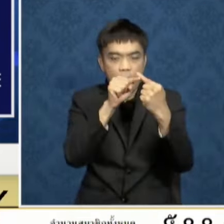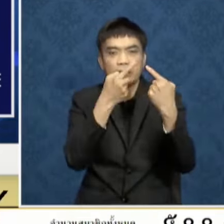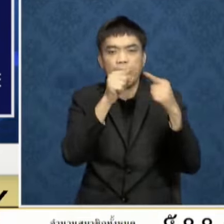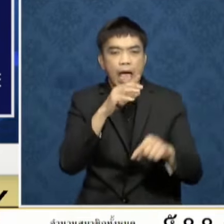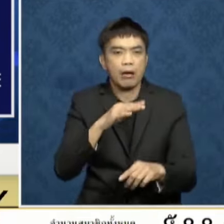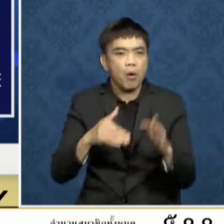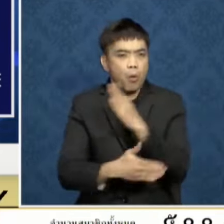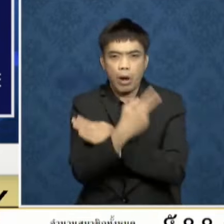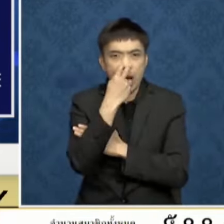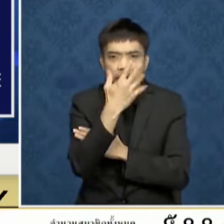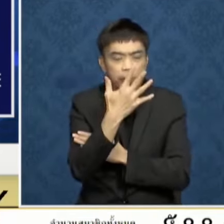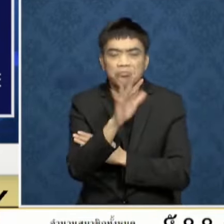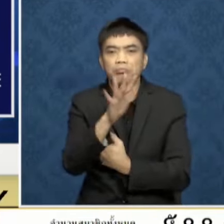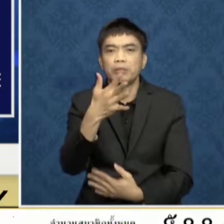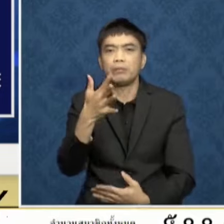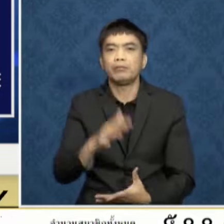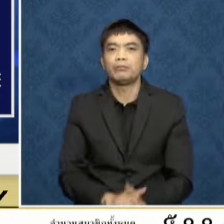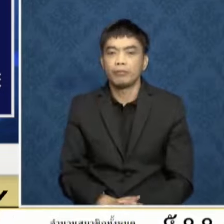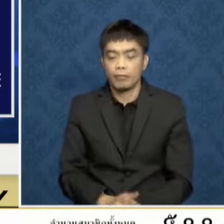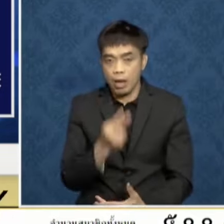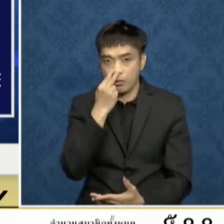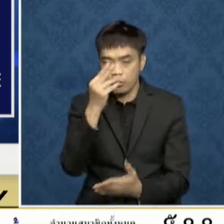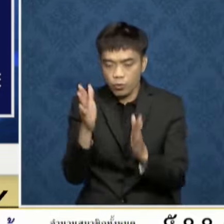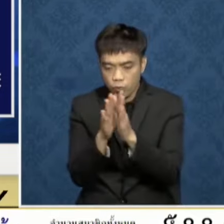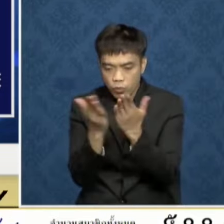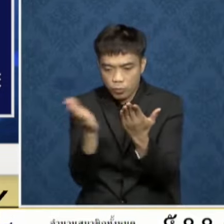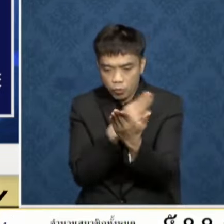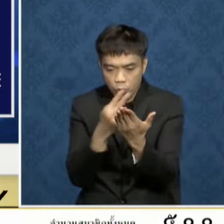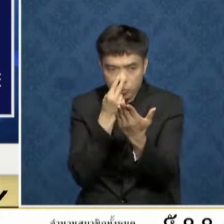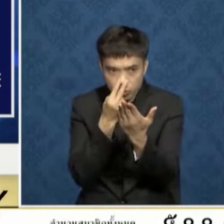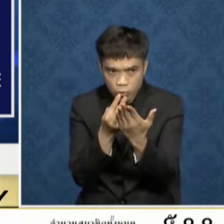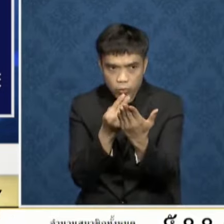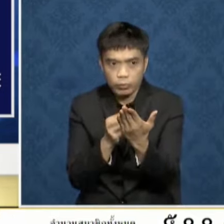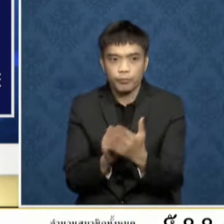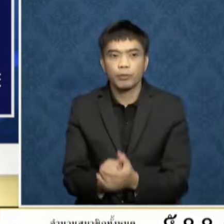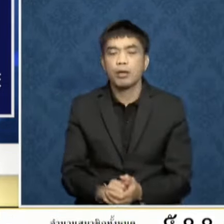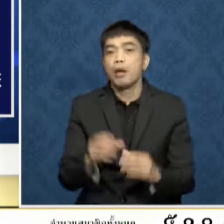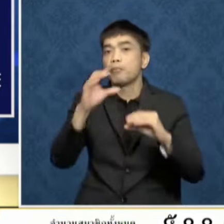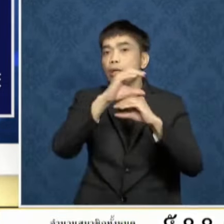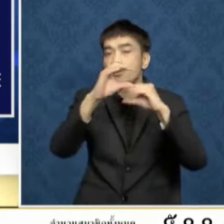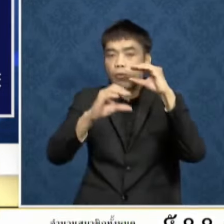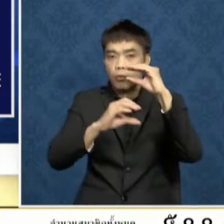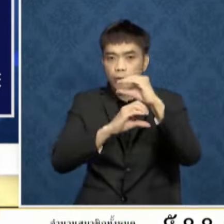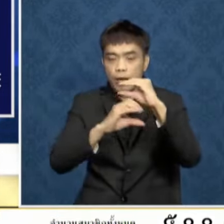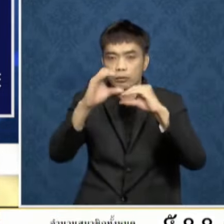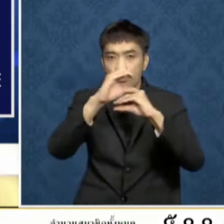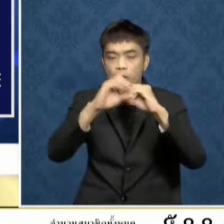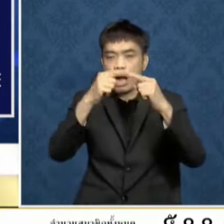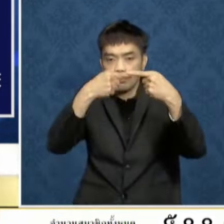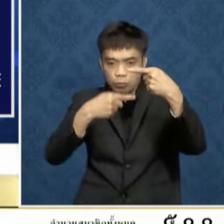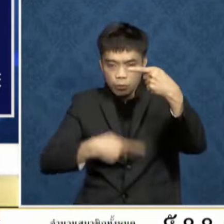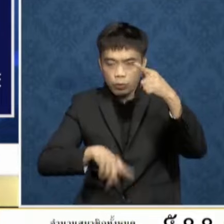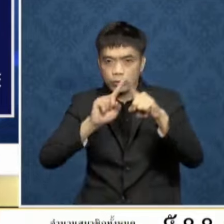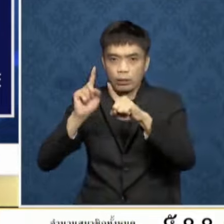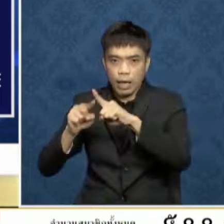2568ค่ะดิฉันได้ค้นดูดูทั้งเล่มนะคะกลับกลายเป็นว่ามีโครงการที่เกี่ยวข้องกับ